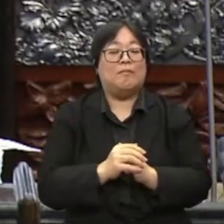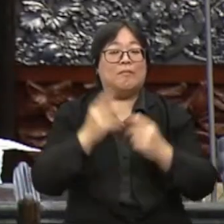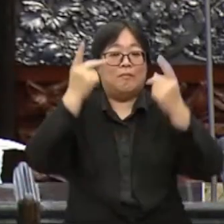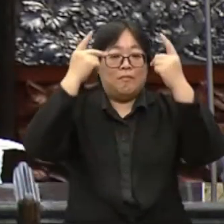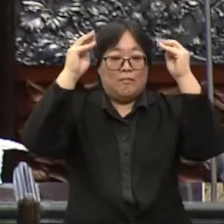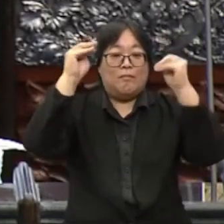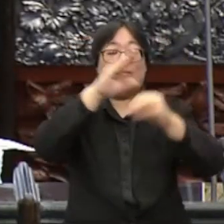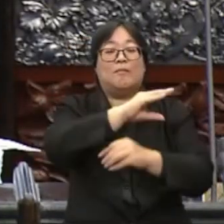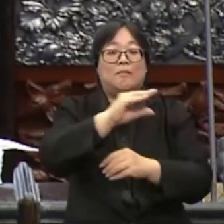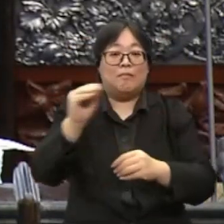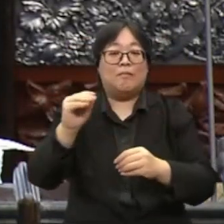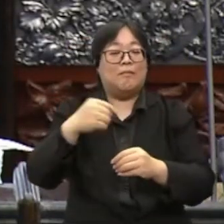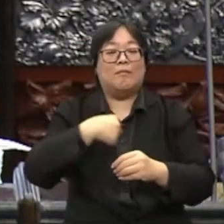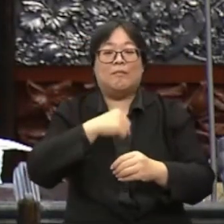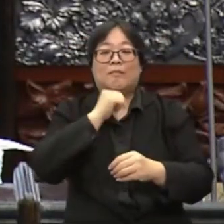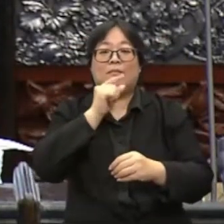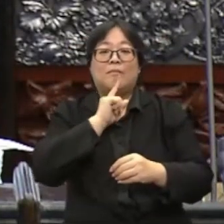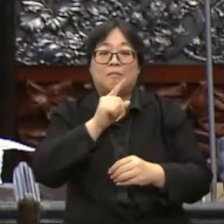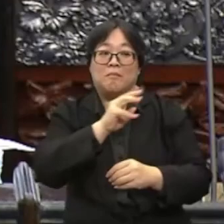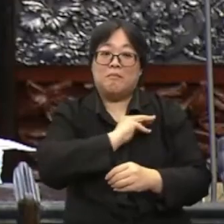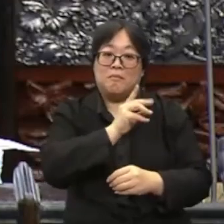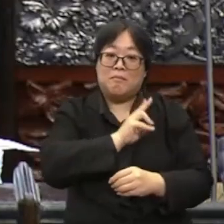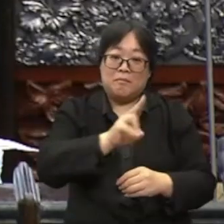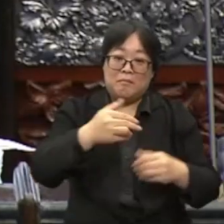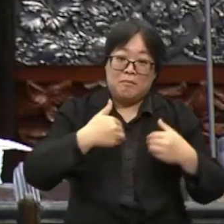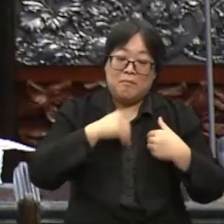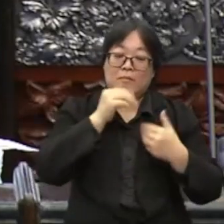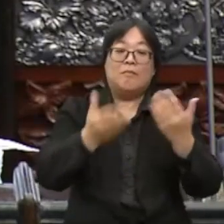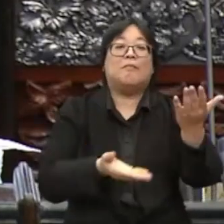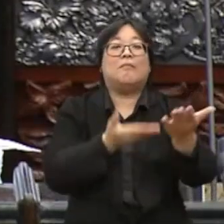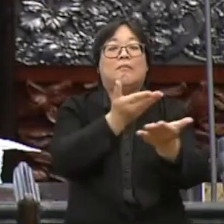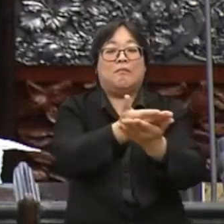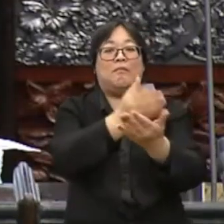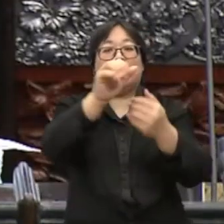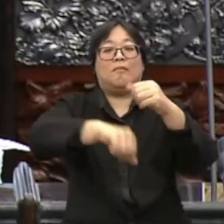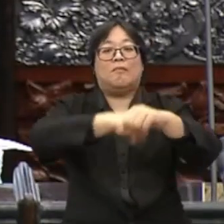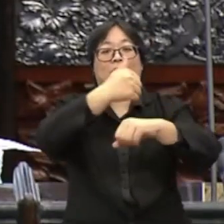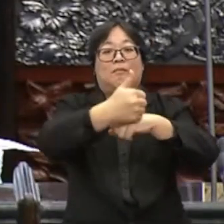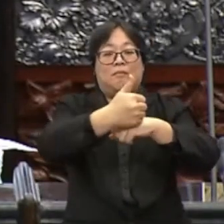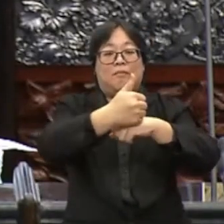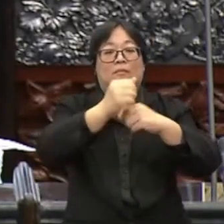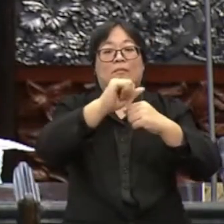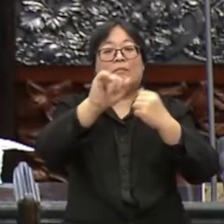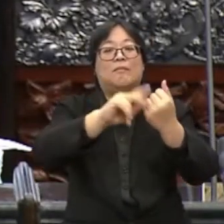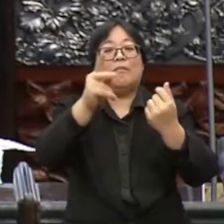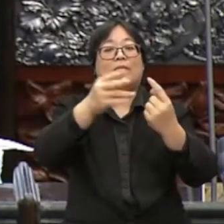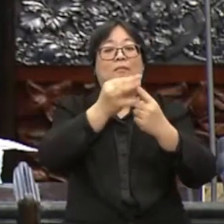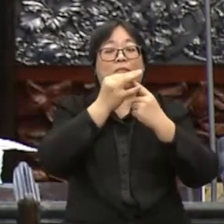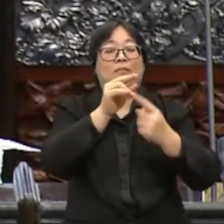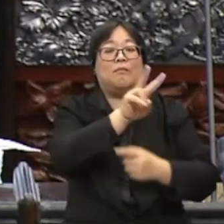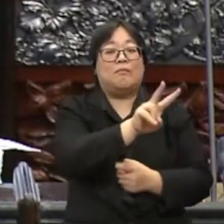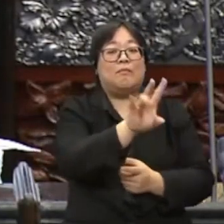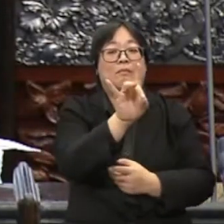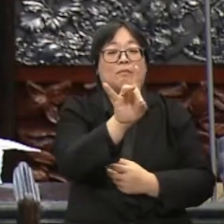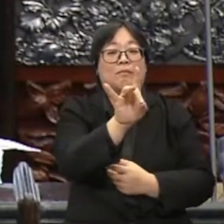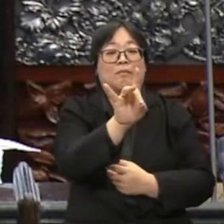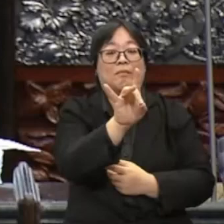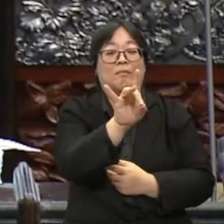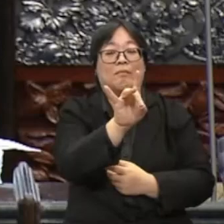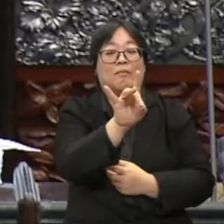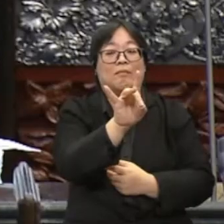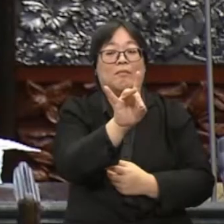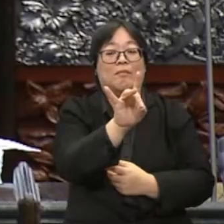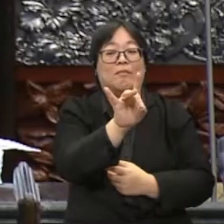Menteri dan juga saya tak pasti Menteri Agama menyarankan supaya ditubuhkan jawatankuasa khas 28